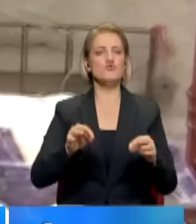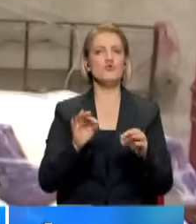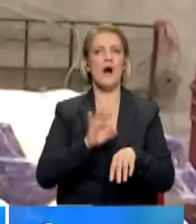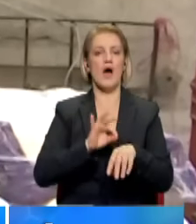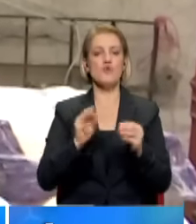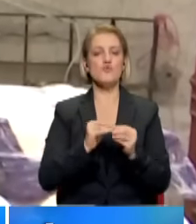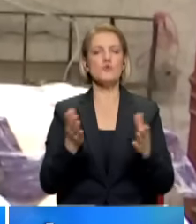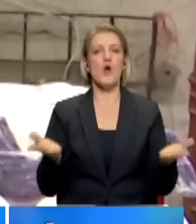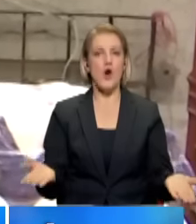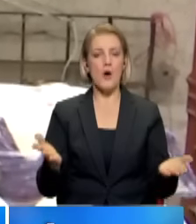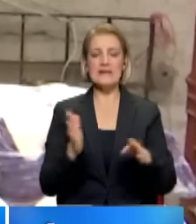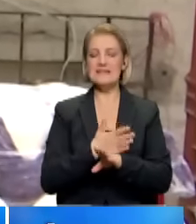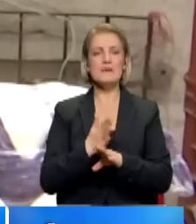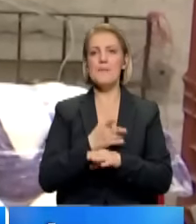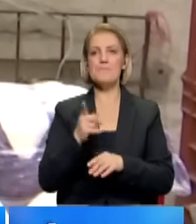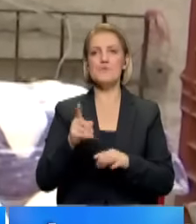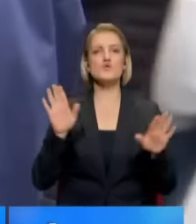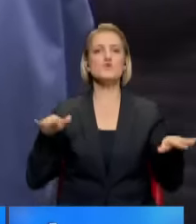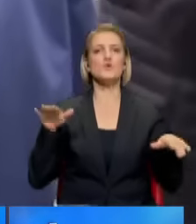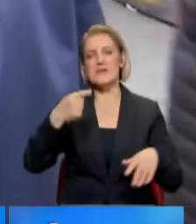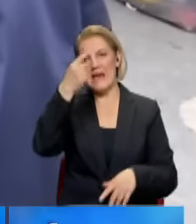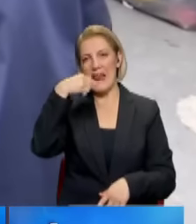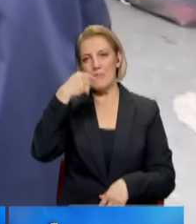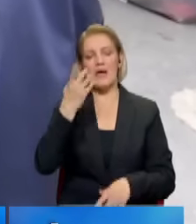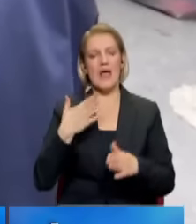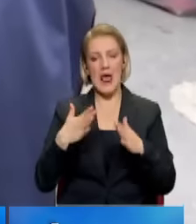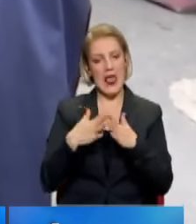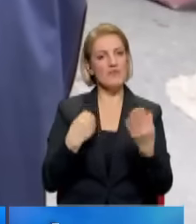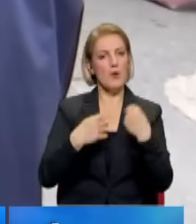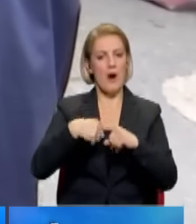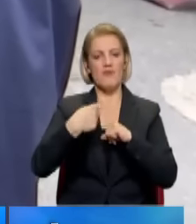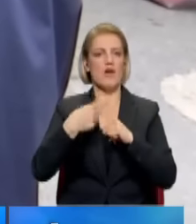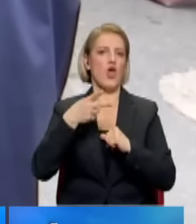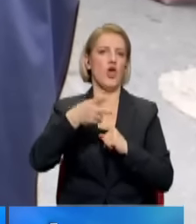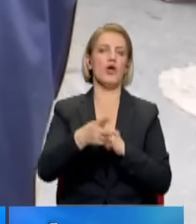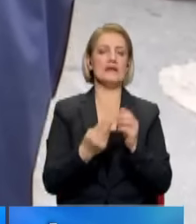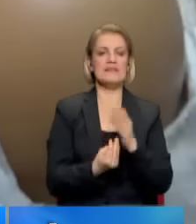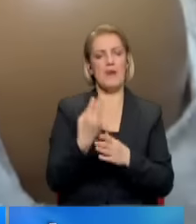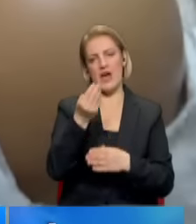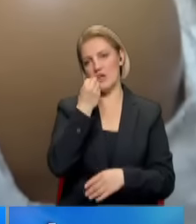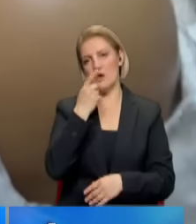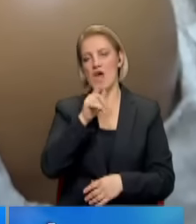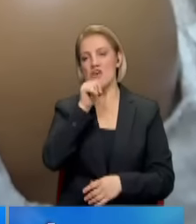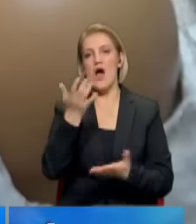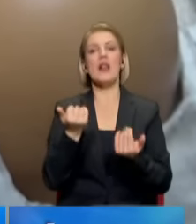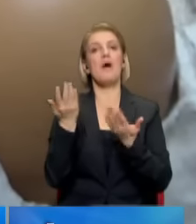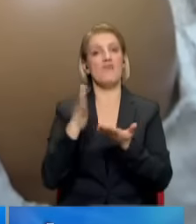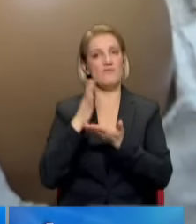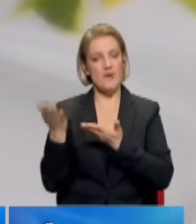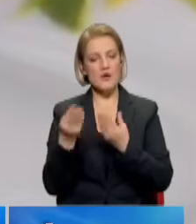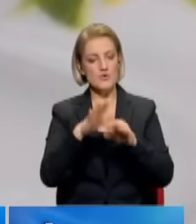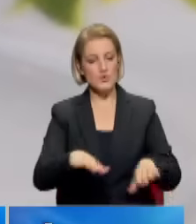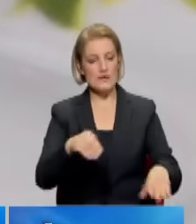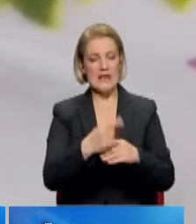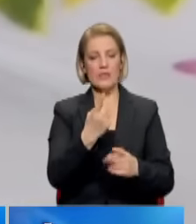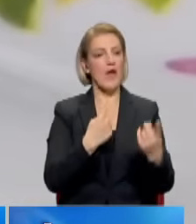yumurta yok. Sebebi kuş gribi diye söyleniyor. Evde yediriyorum. Haftada 2 kere sabah yediriyorum. Hiç alamayan da var çocuğu